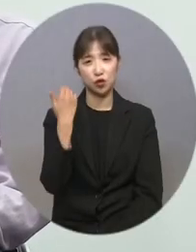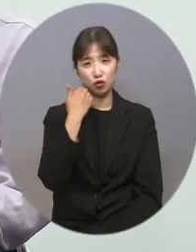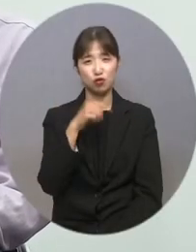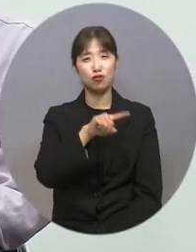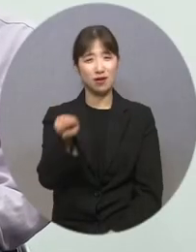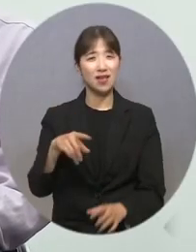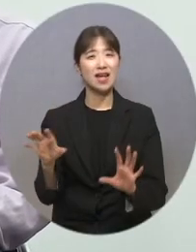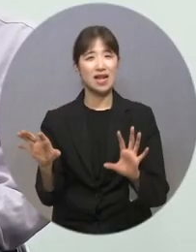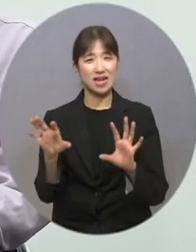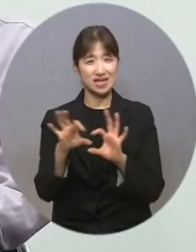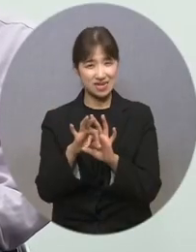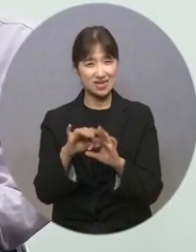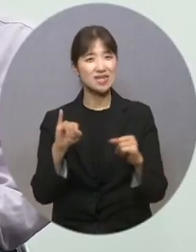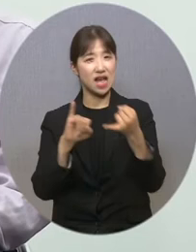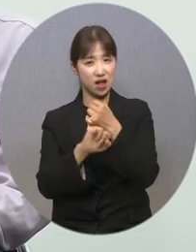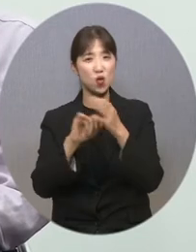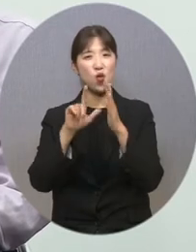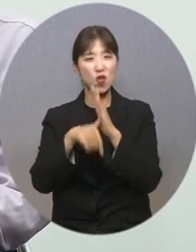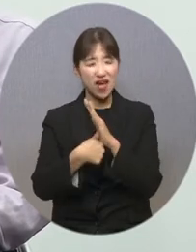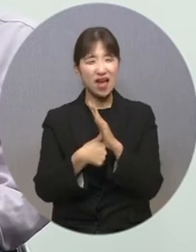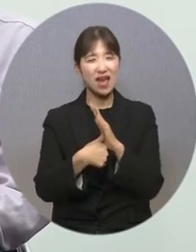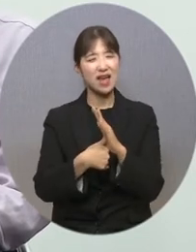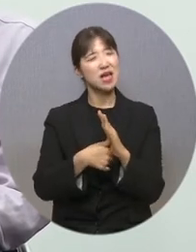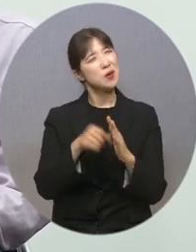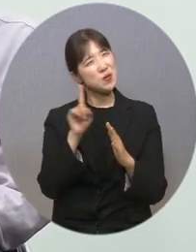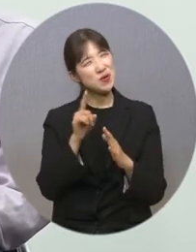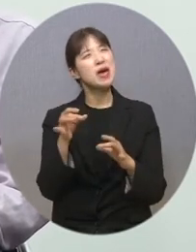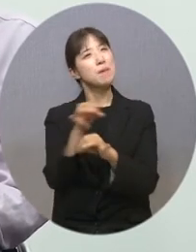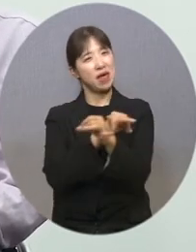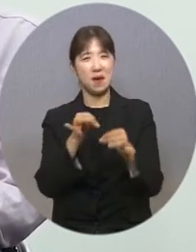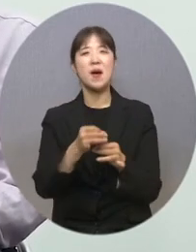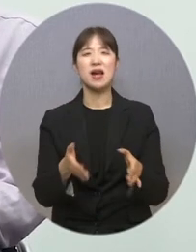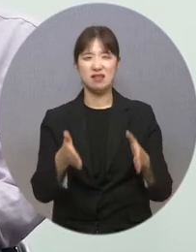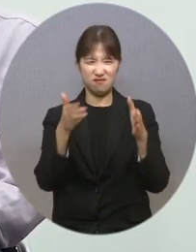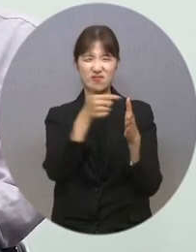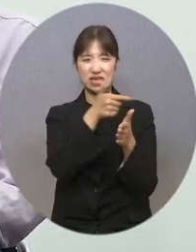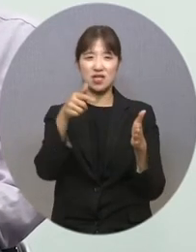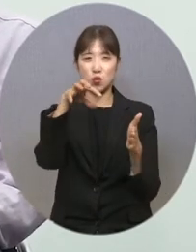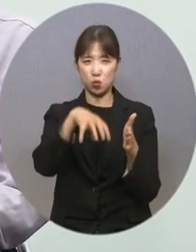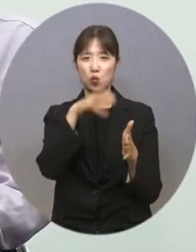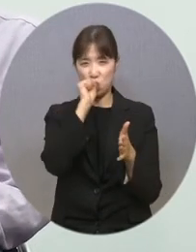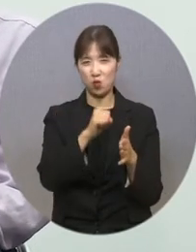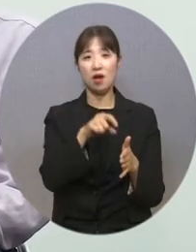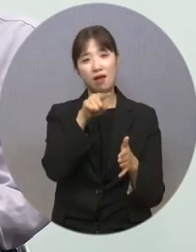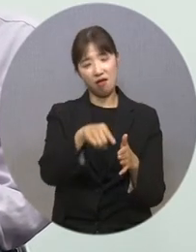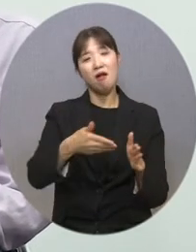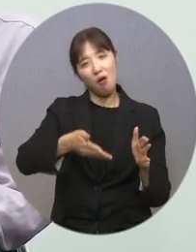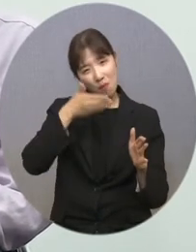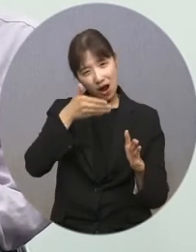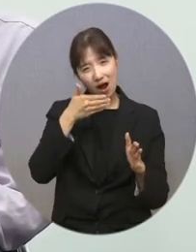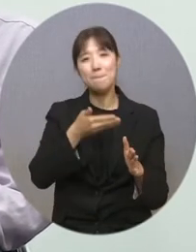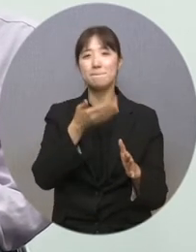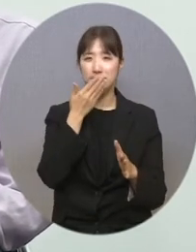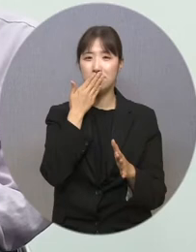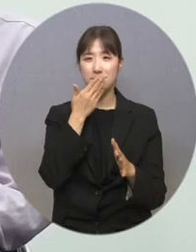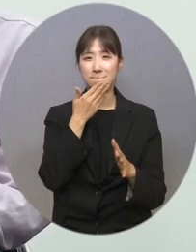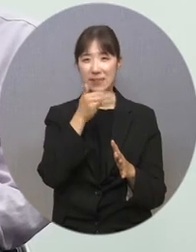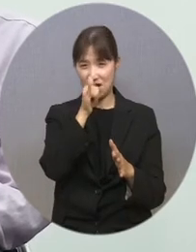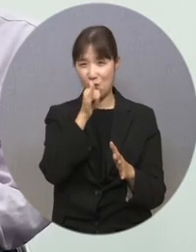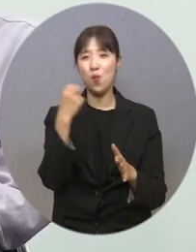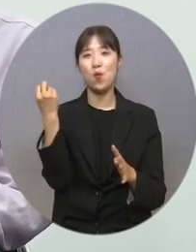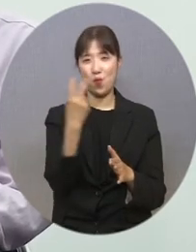약속을 잡을 때는 최대한 대형 백화점 백화점 4 뭐 일단 거기서 법도 해결할 수 있고 편하게